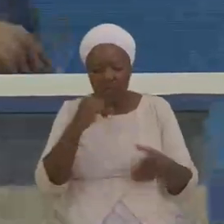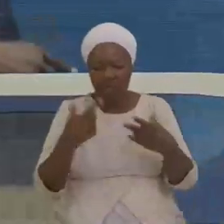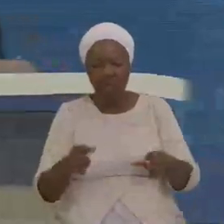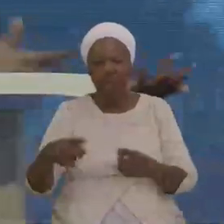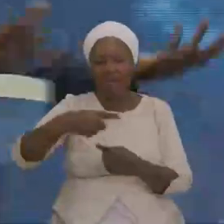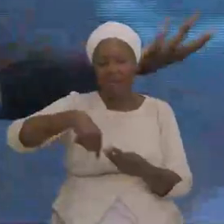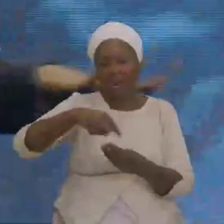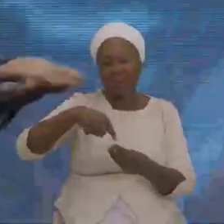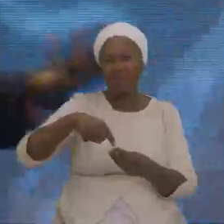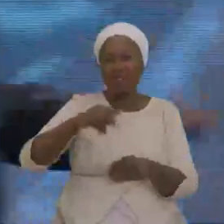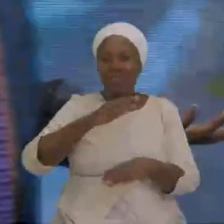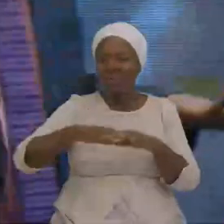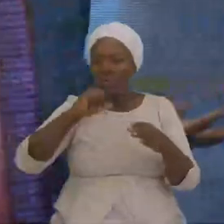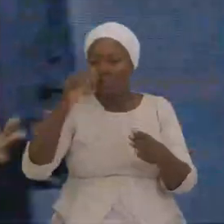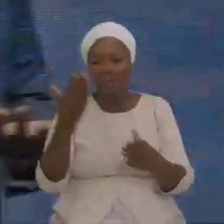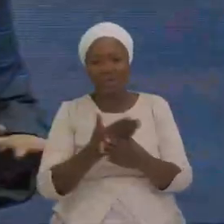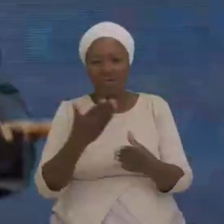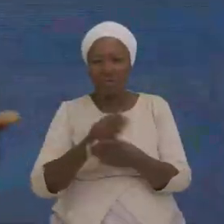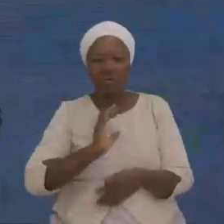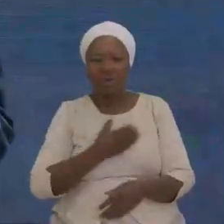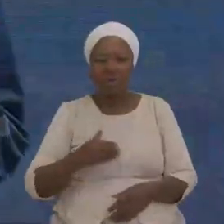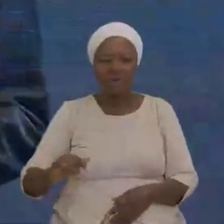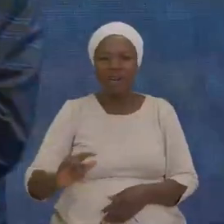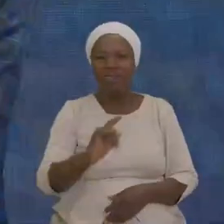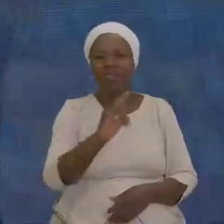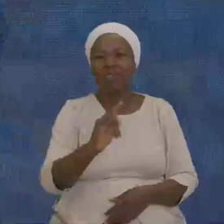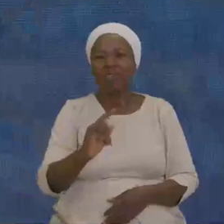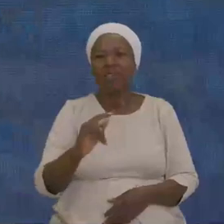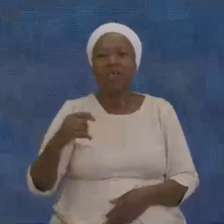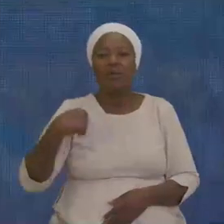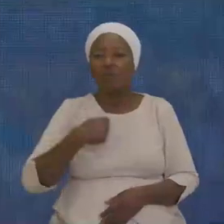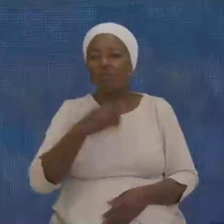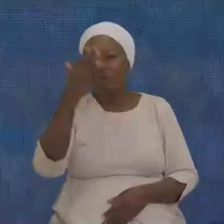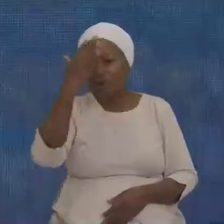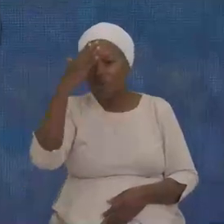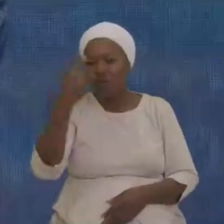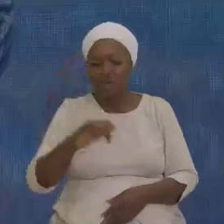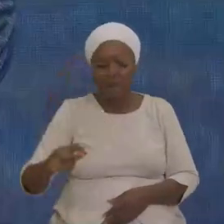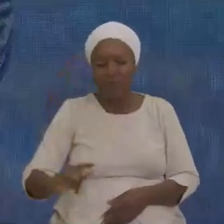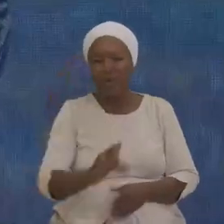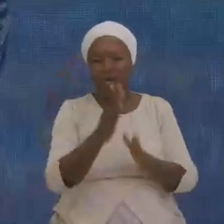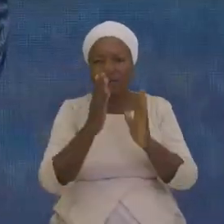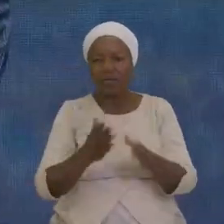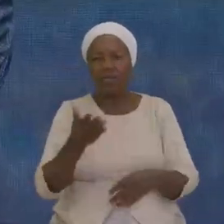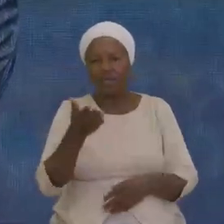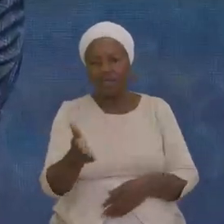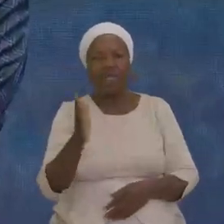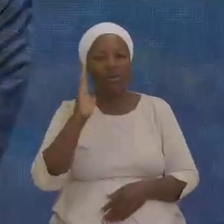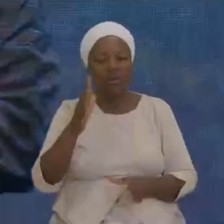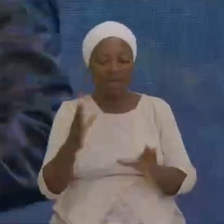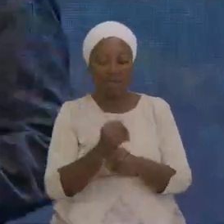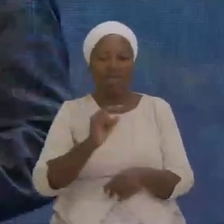autour, ça ne dérange pas notre vol. Nous savons que le pilote est là,